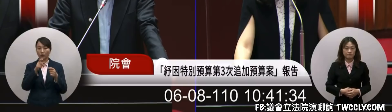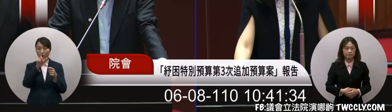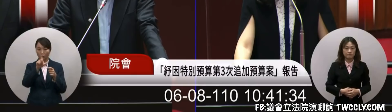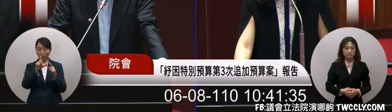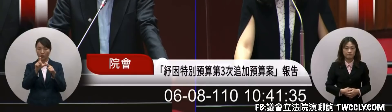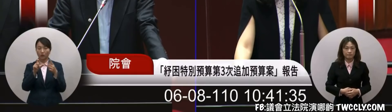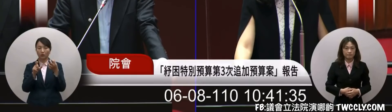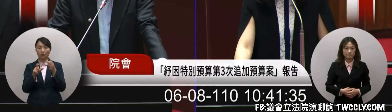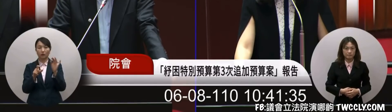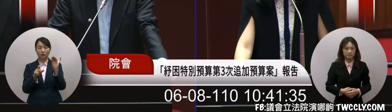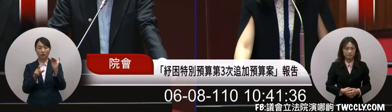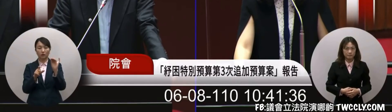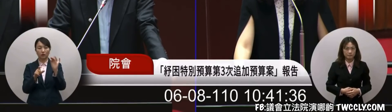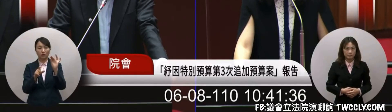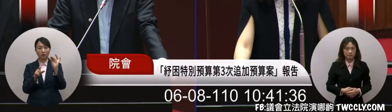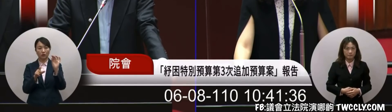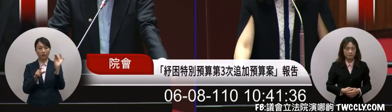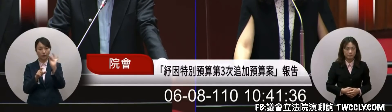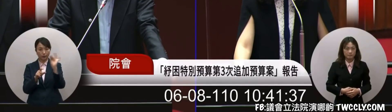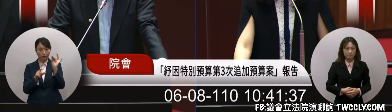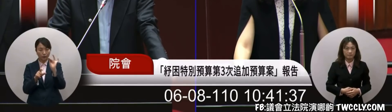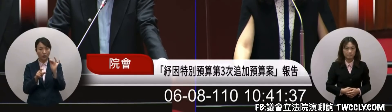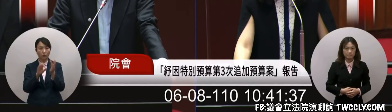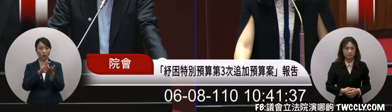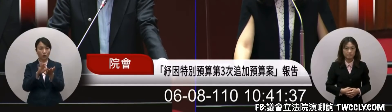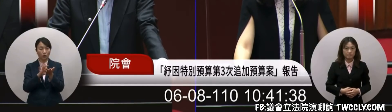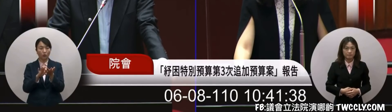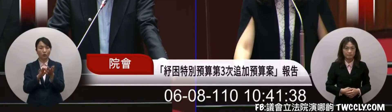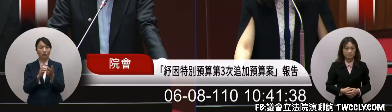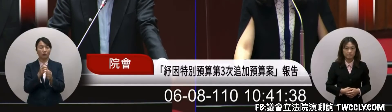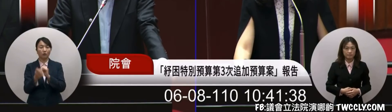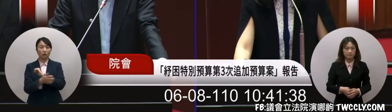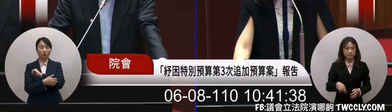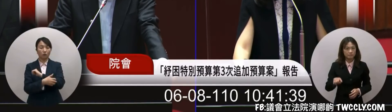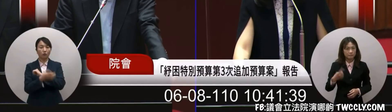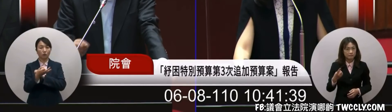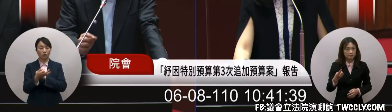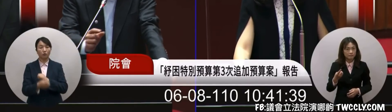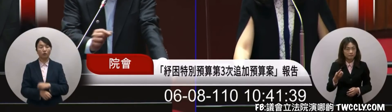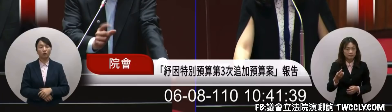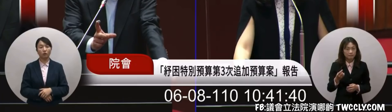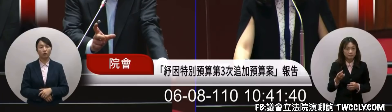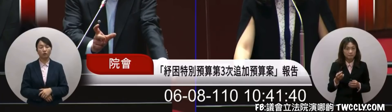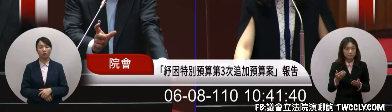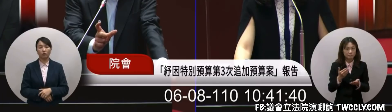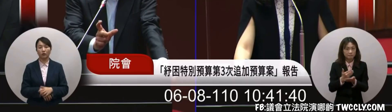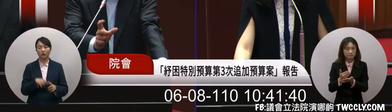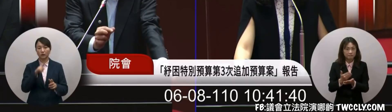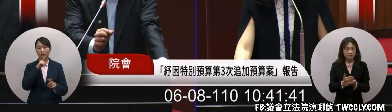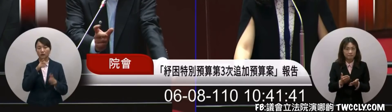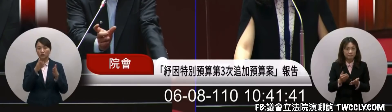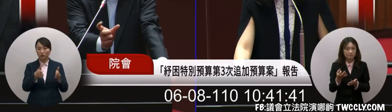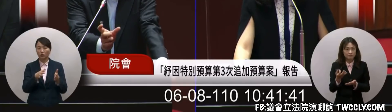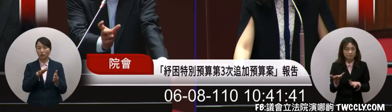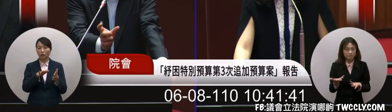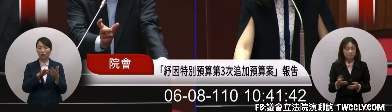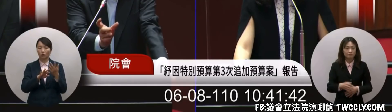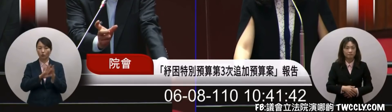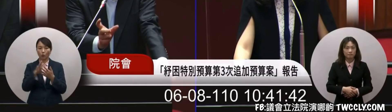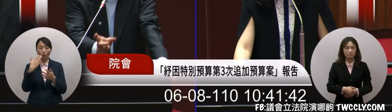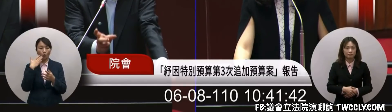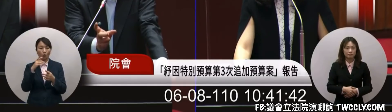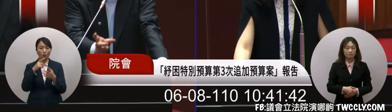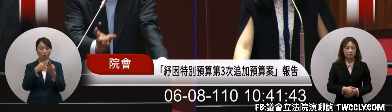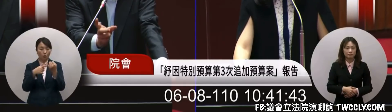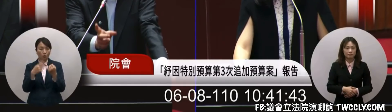就是1000万的一千不100块的一个处置费， 100块处置费， 那不是那个处置费，那然后每打一